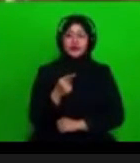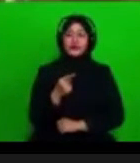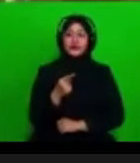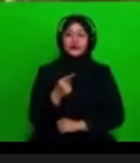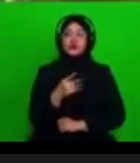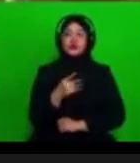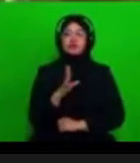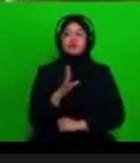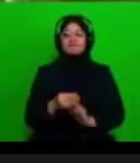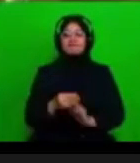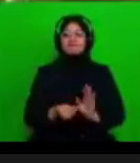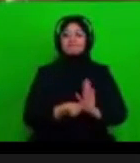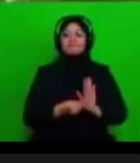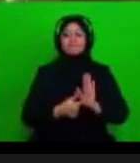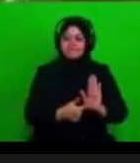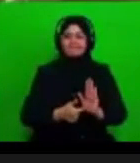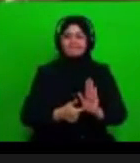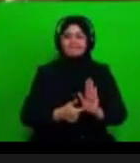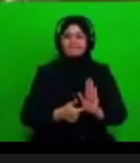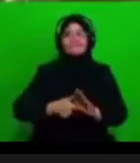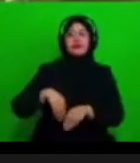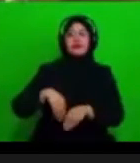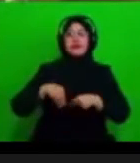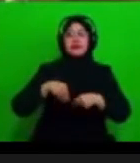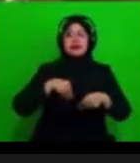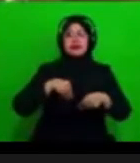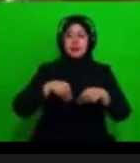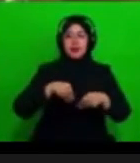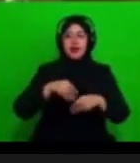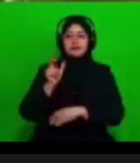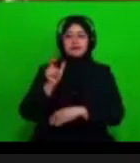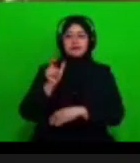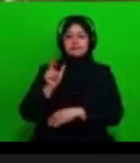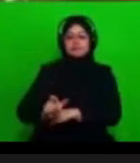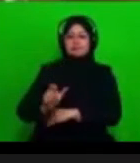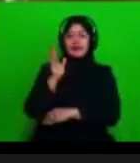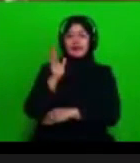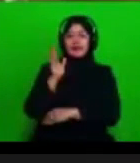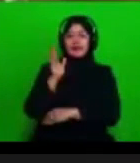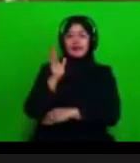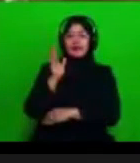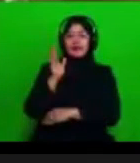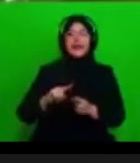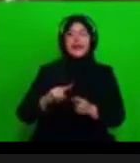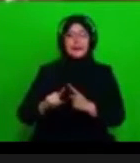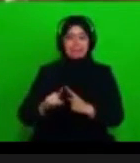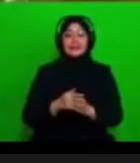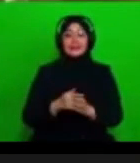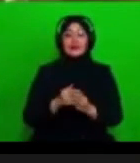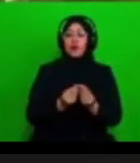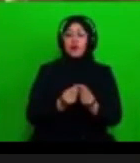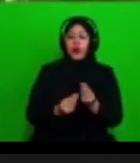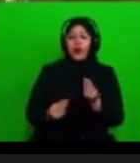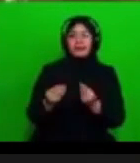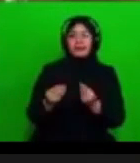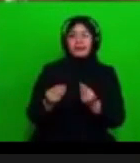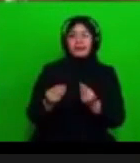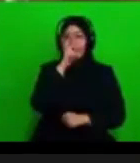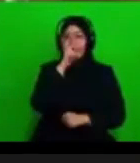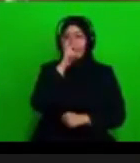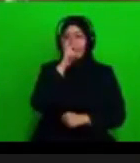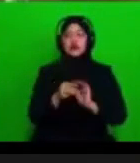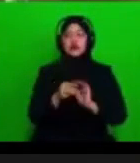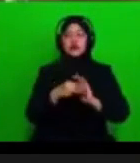dijadwalkan untuk memberikan materi ini. Dalam kesempatan kali ini saya perkenankan saya mewakili Pak Jumeri